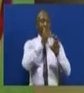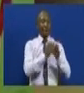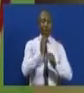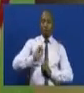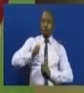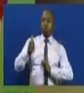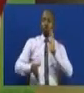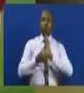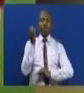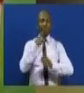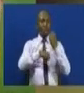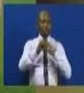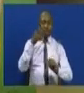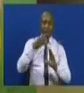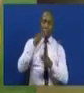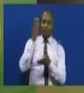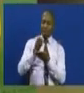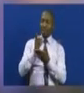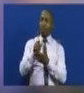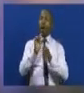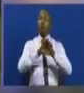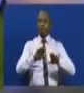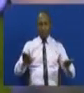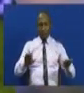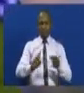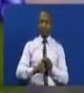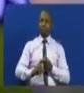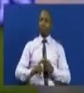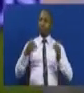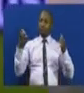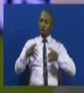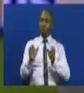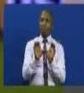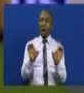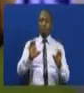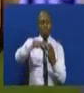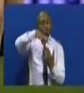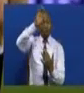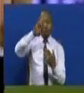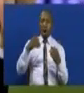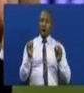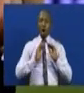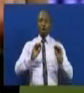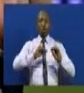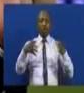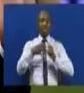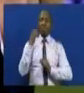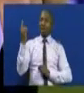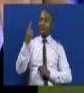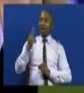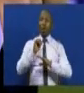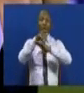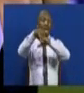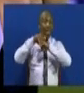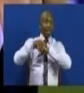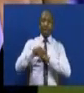kuanza mazoezi ili kuhakikishia usalama wao. Jopo maalum la kuteua kocha wa timu ya taifa wanawake ya England limekaa